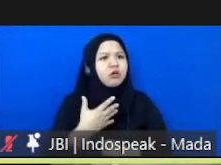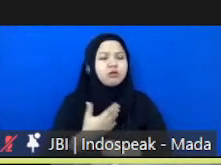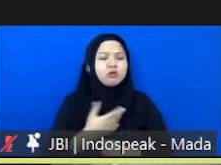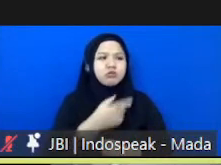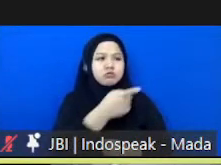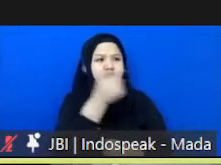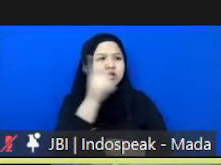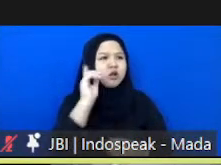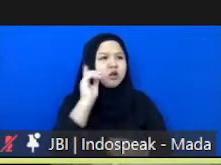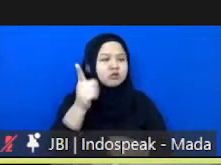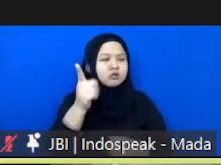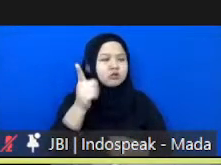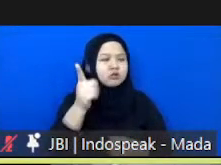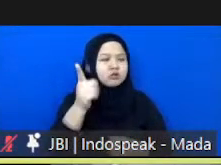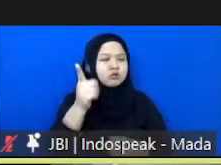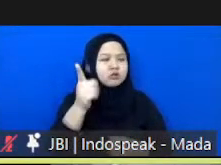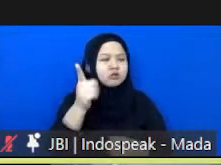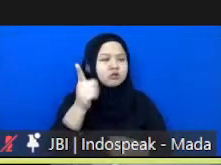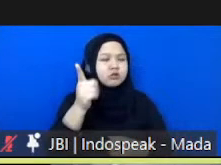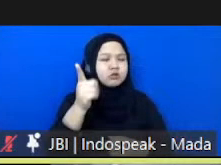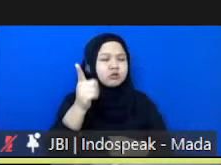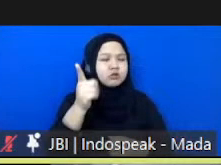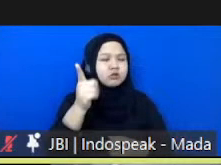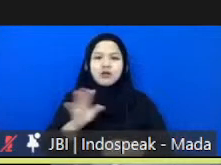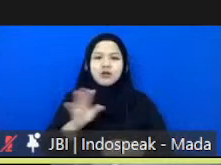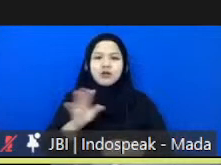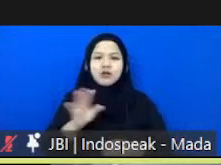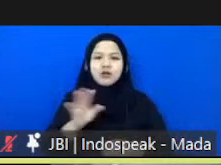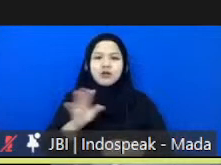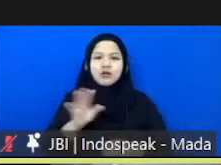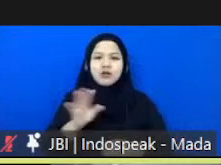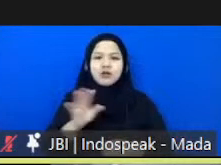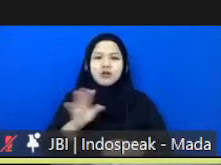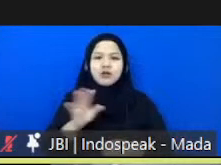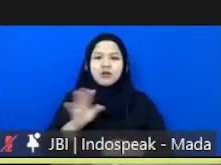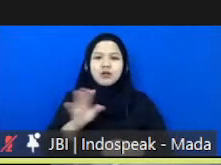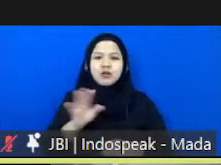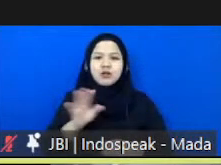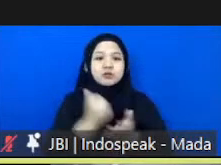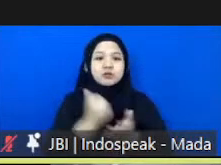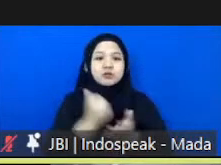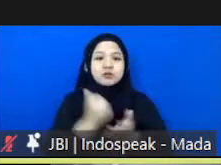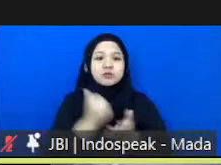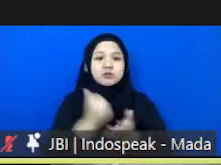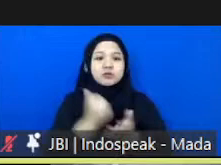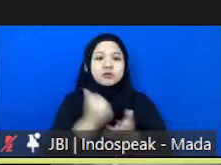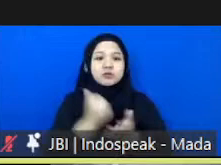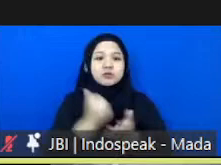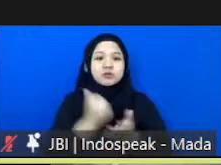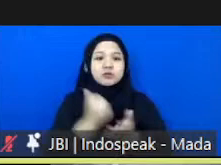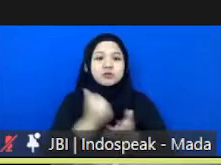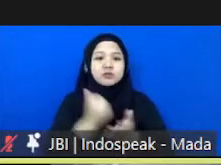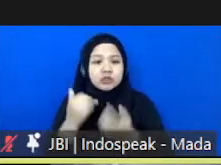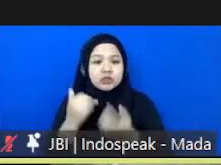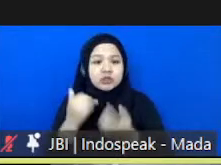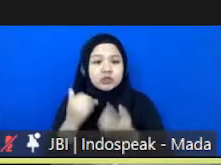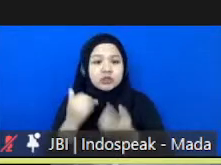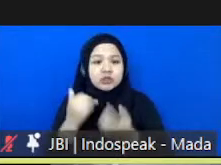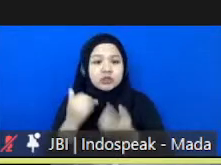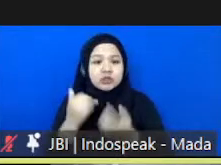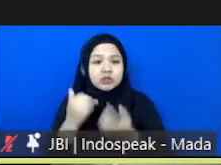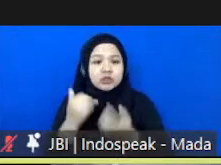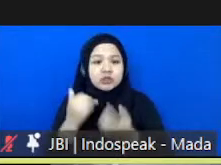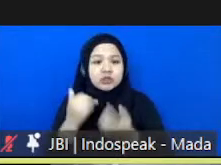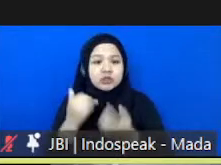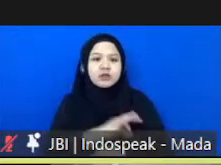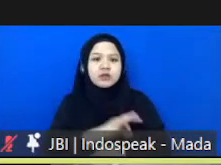disebari gitu, nggak puas gitu. Tapi kembali bahwa tapi kan sebetulnya dari proses ke diskusi-diskusi sebelumnya bahwa sebetulnya manfaat ini akan